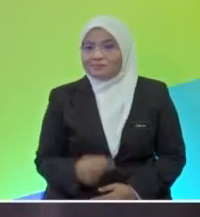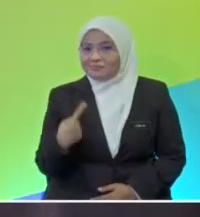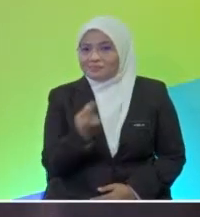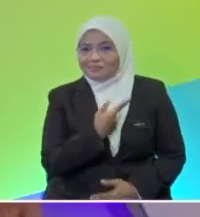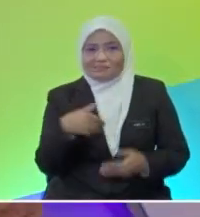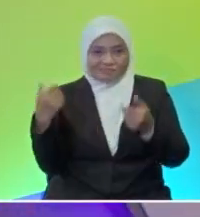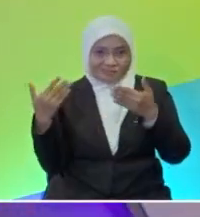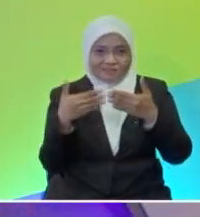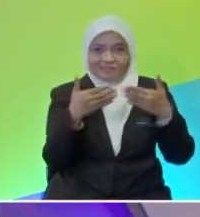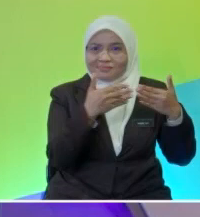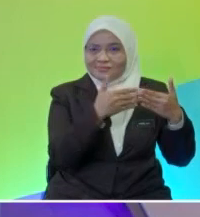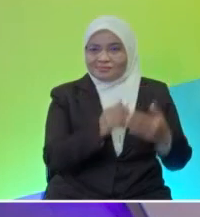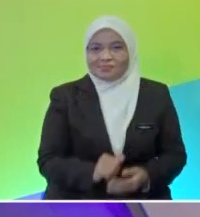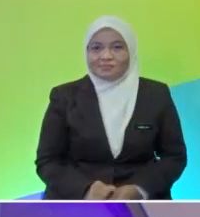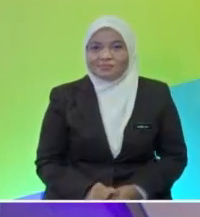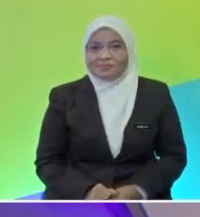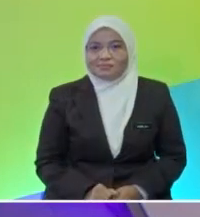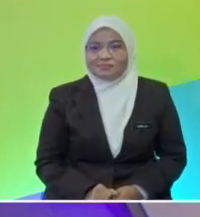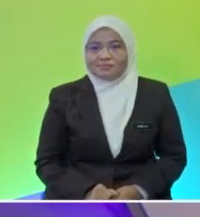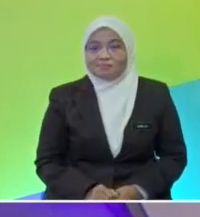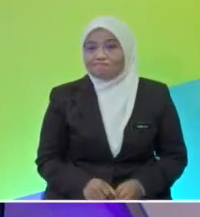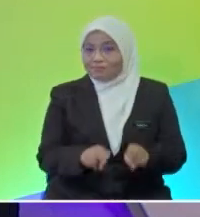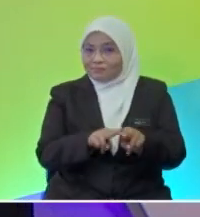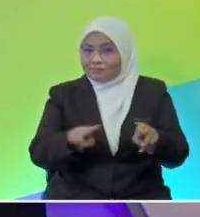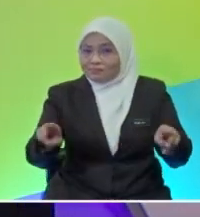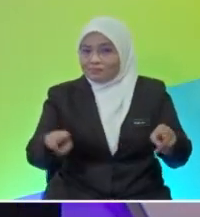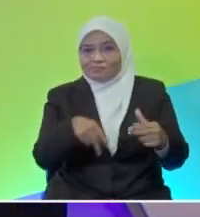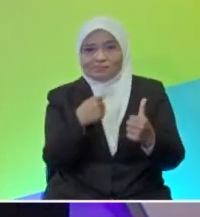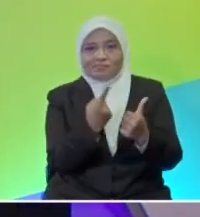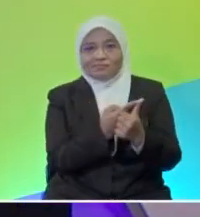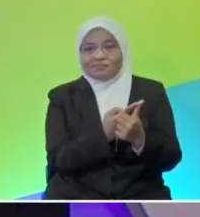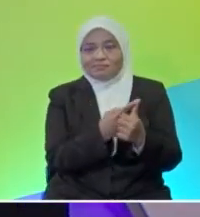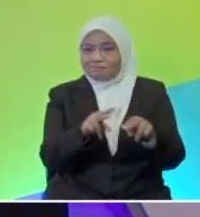untuk serunya kita pergi kepada pengukuran yang pertama yaitu pengukuran